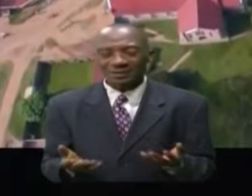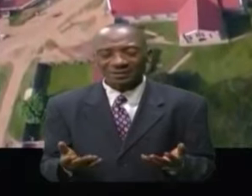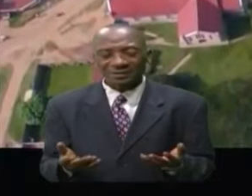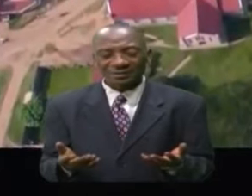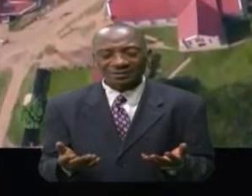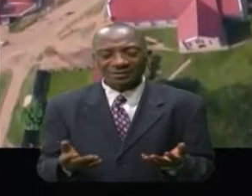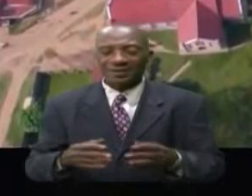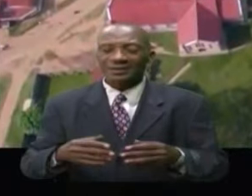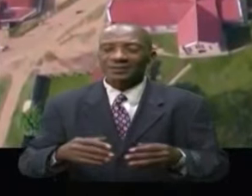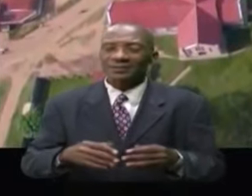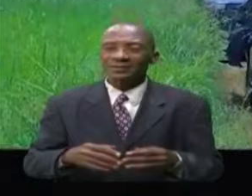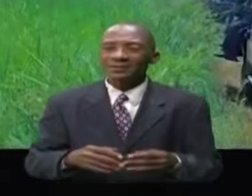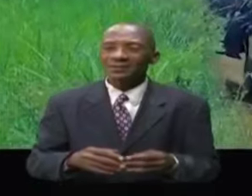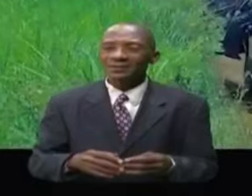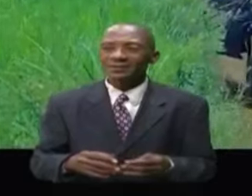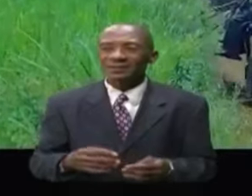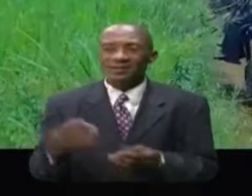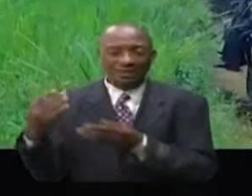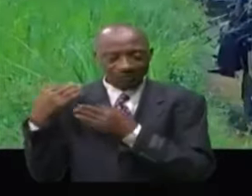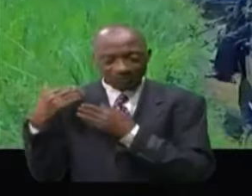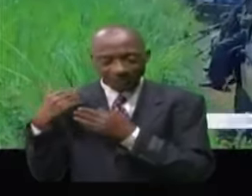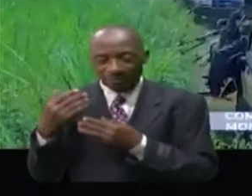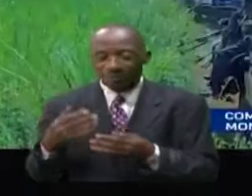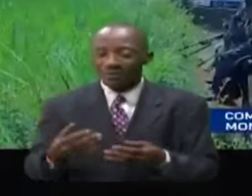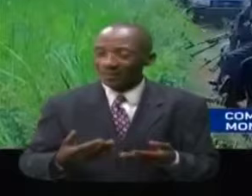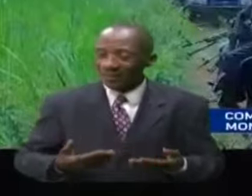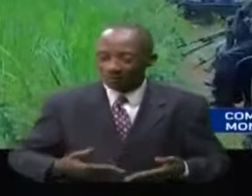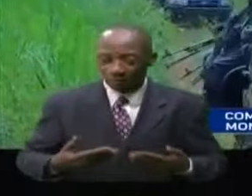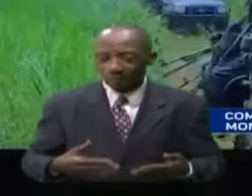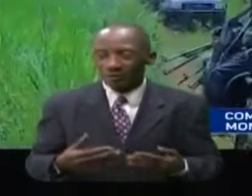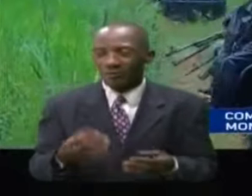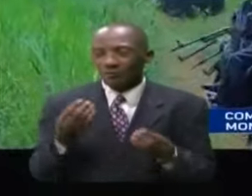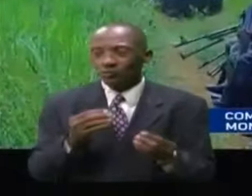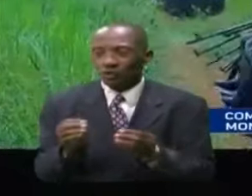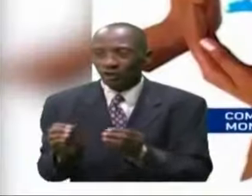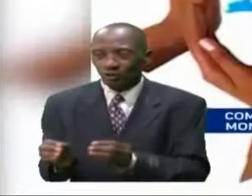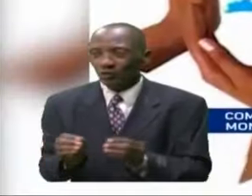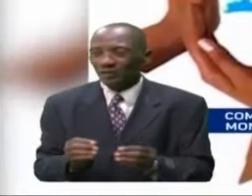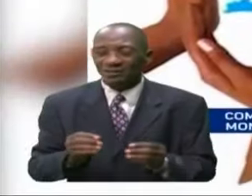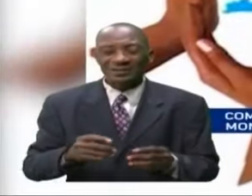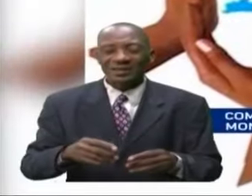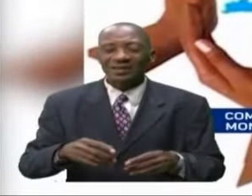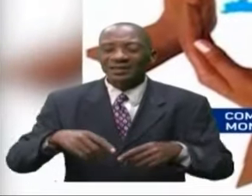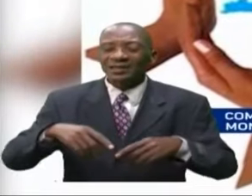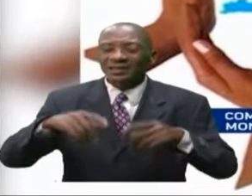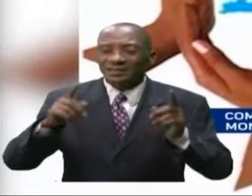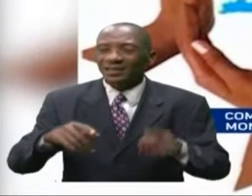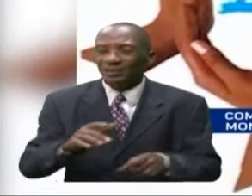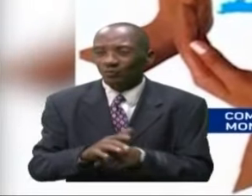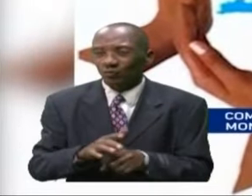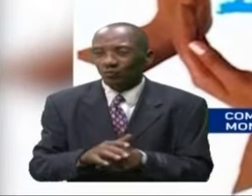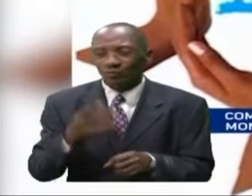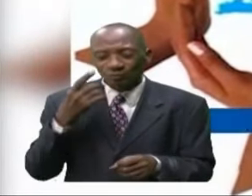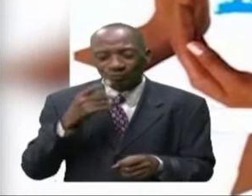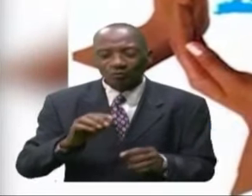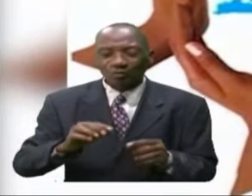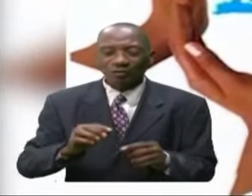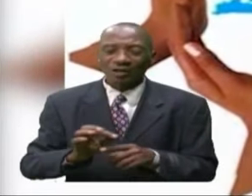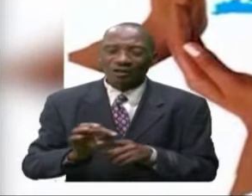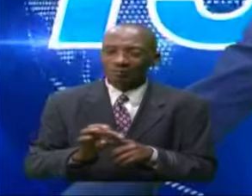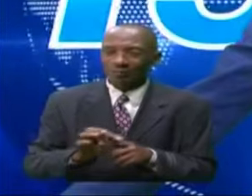des décennies de guerre et d'insécurité, ne peut que soutenir cette initiative qui contribue efficacement à la